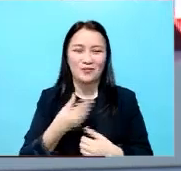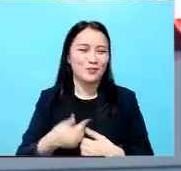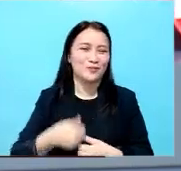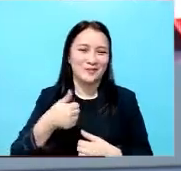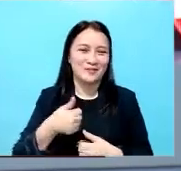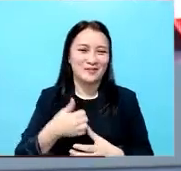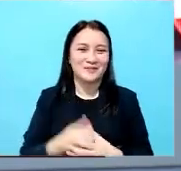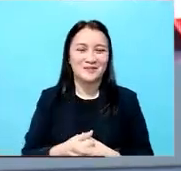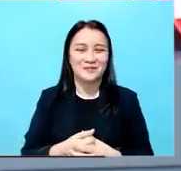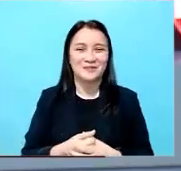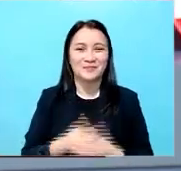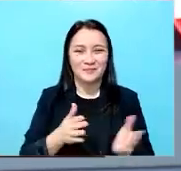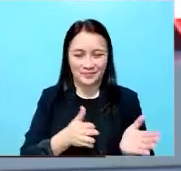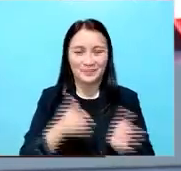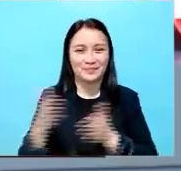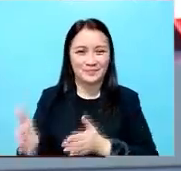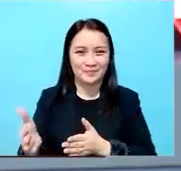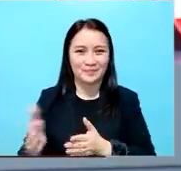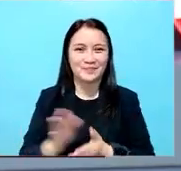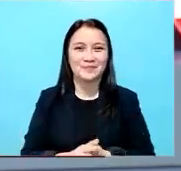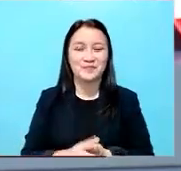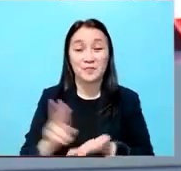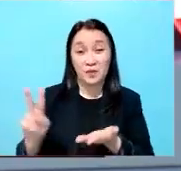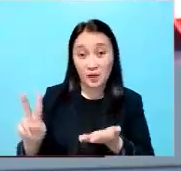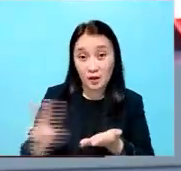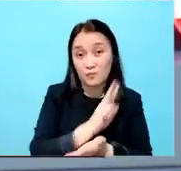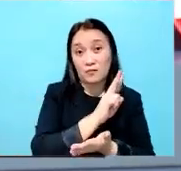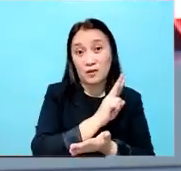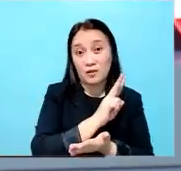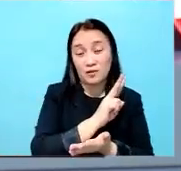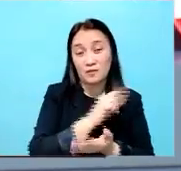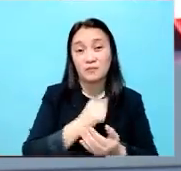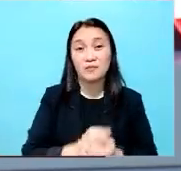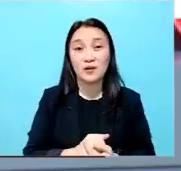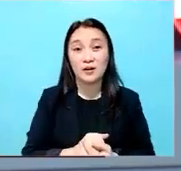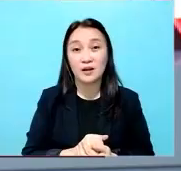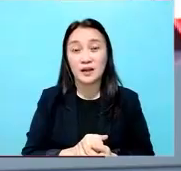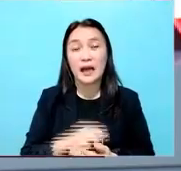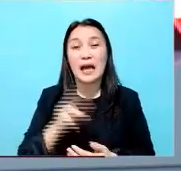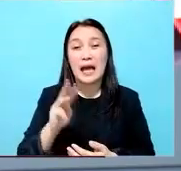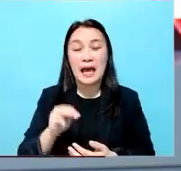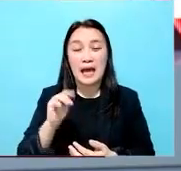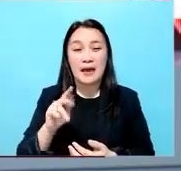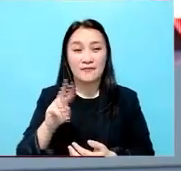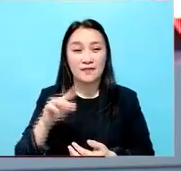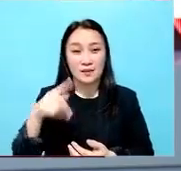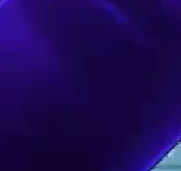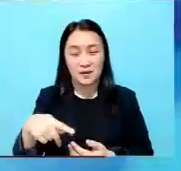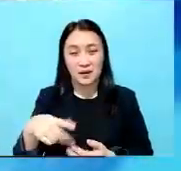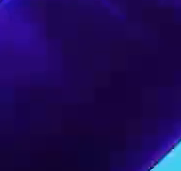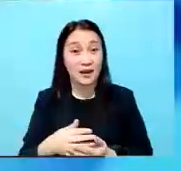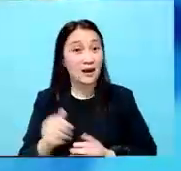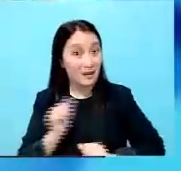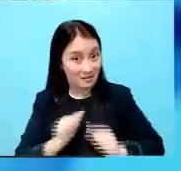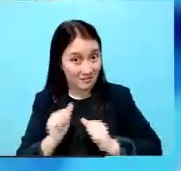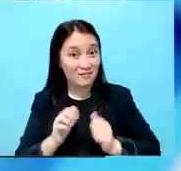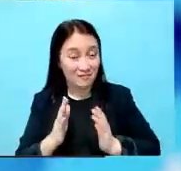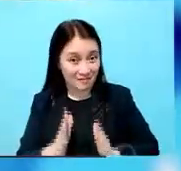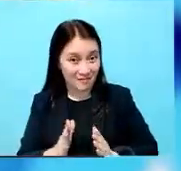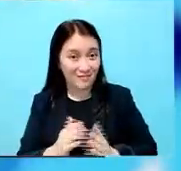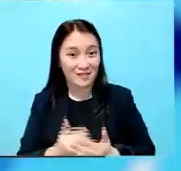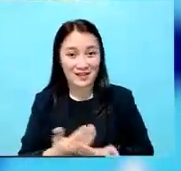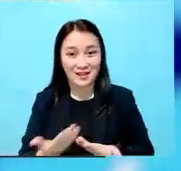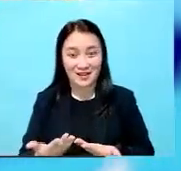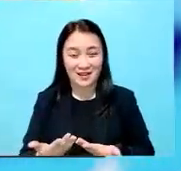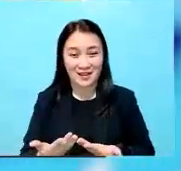Mula naman volleyball, sasabak na rin sa aktingan sina PBL MVP Tots Carlos at Ara Galang. Sa isang tweet, ibinahagi ni